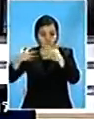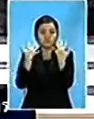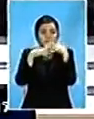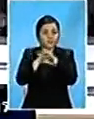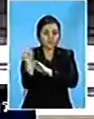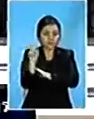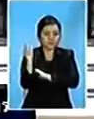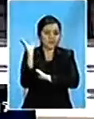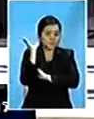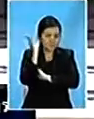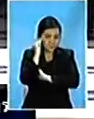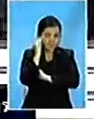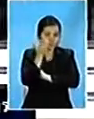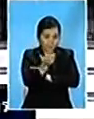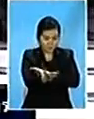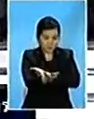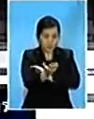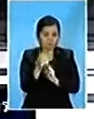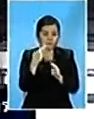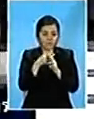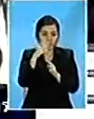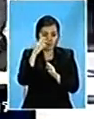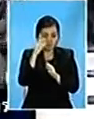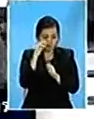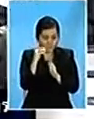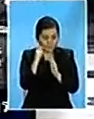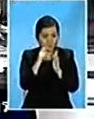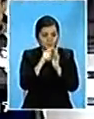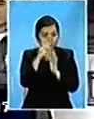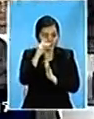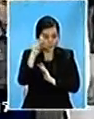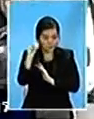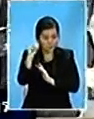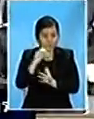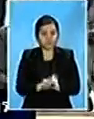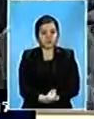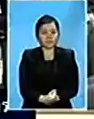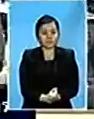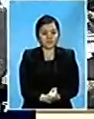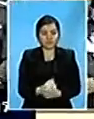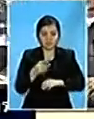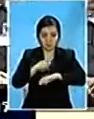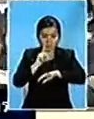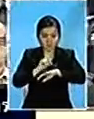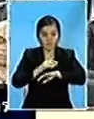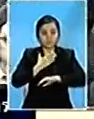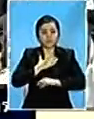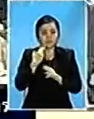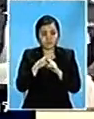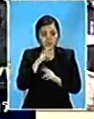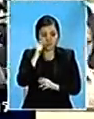เชิญครับท่านอุดมเดชครับ กับเรียนท่านประธานที่เคารพครับผมอุดมเดชรัตนเส